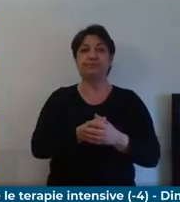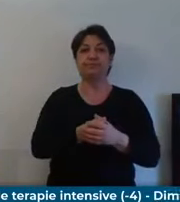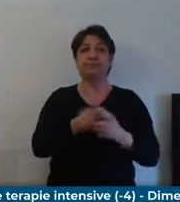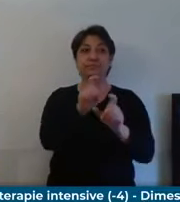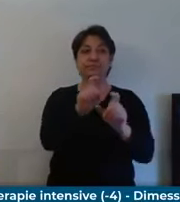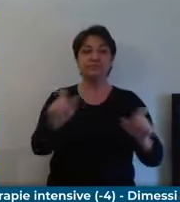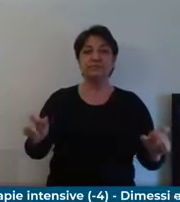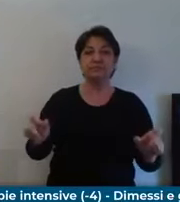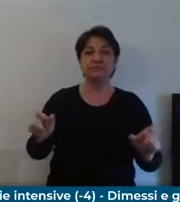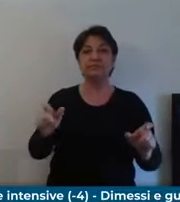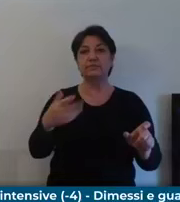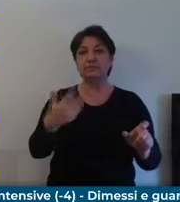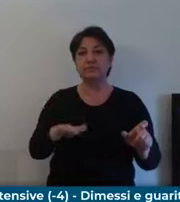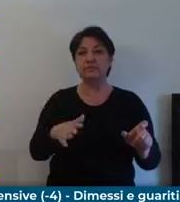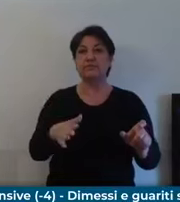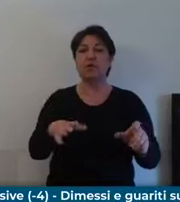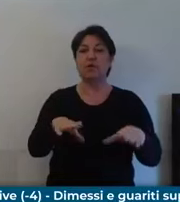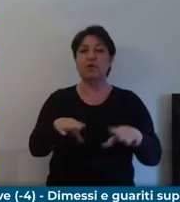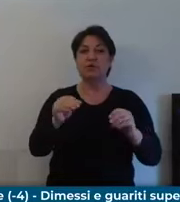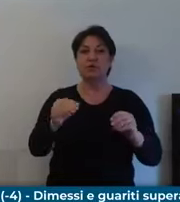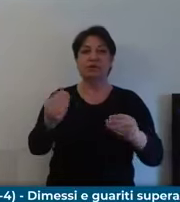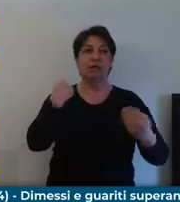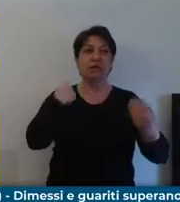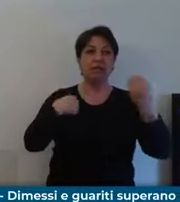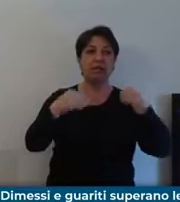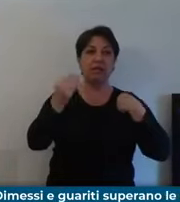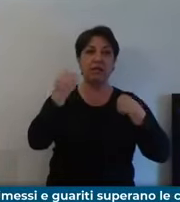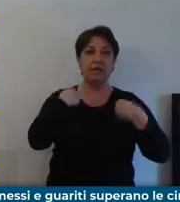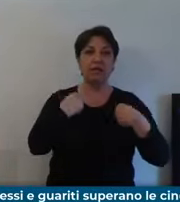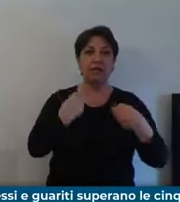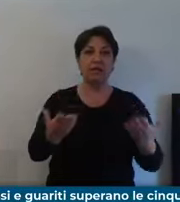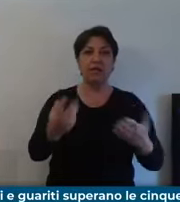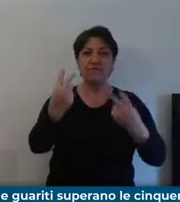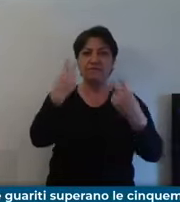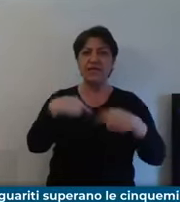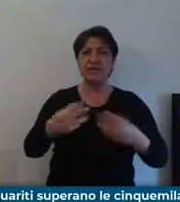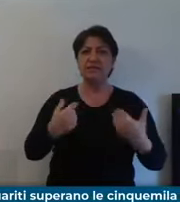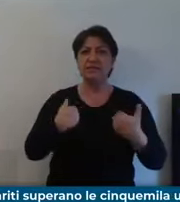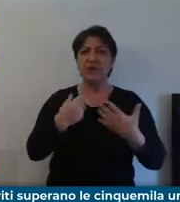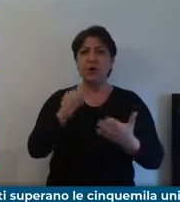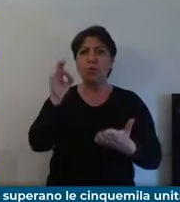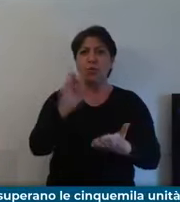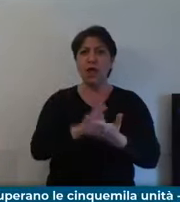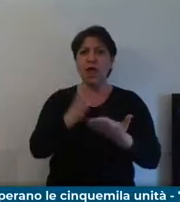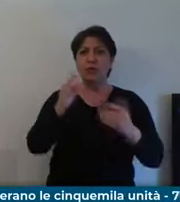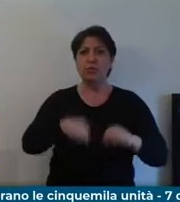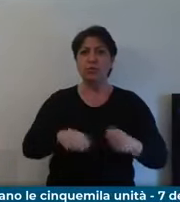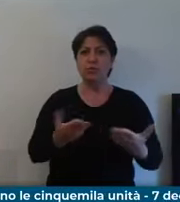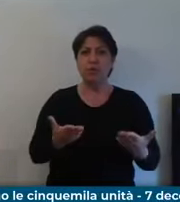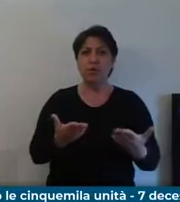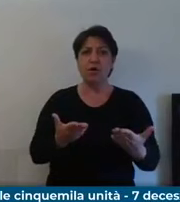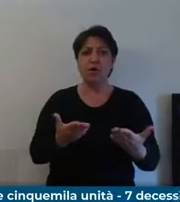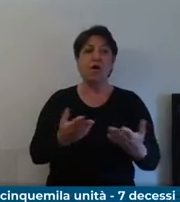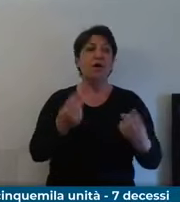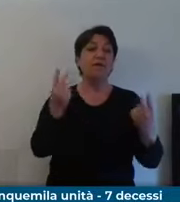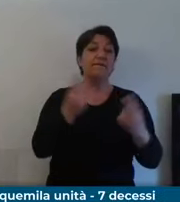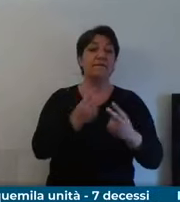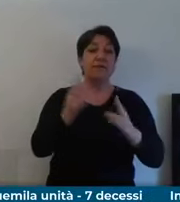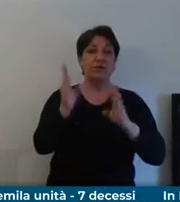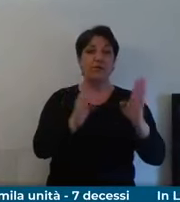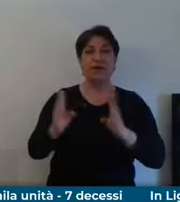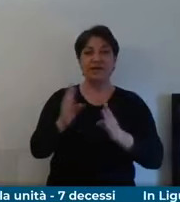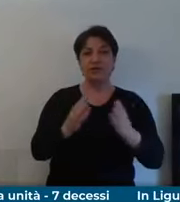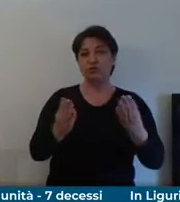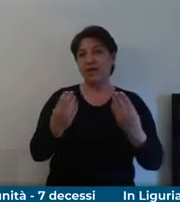chiedendo di poter fare queste visite. Devo dire che nel periodo dell'emergenza c'è stato un senso civico, un'attesa, una